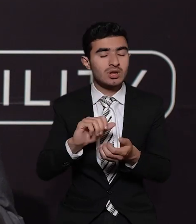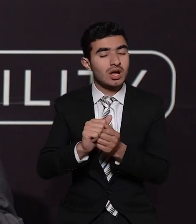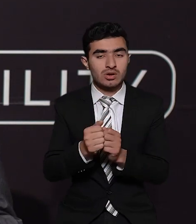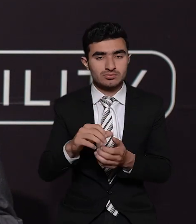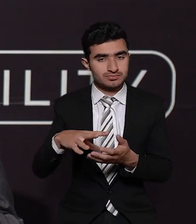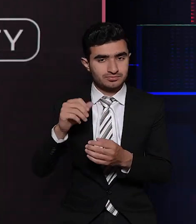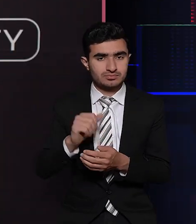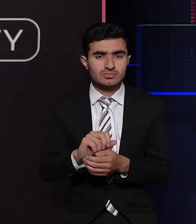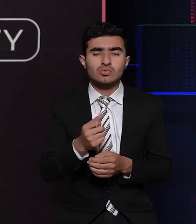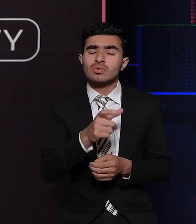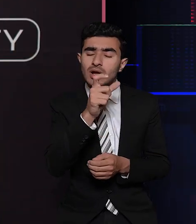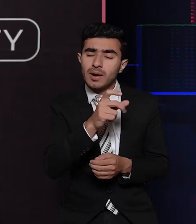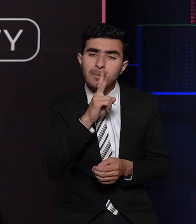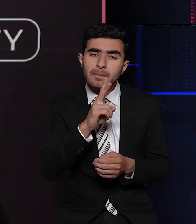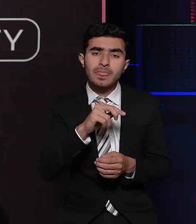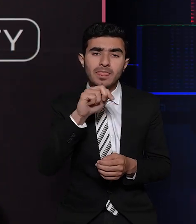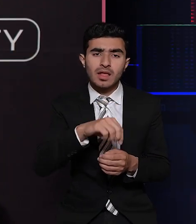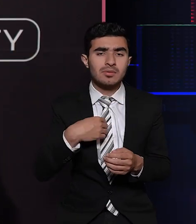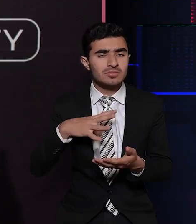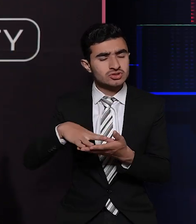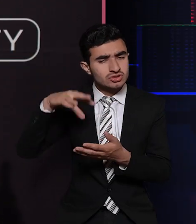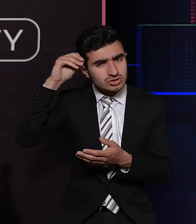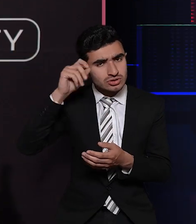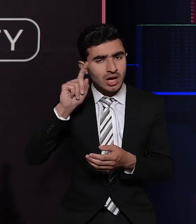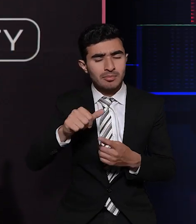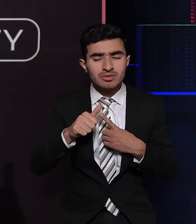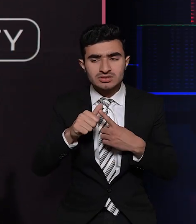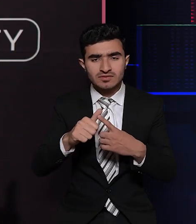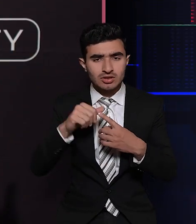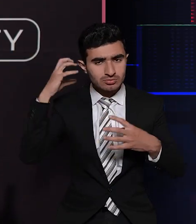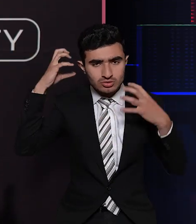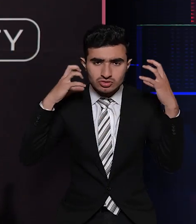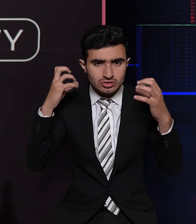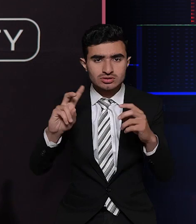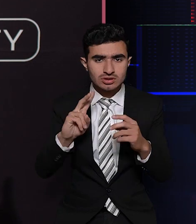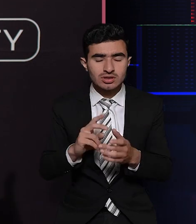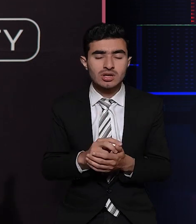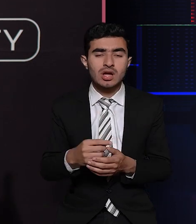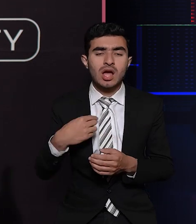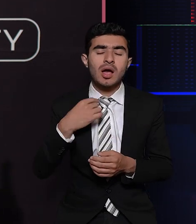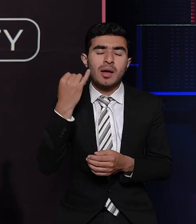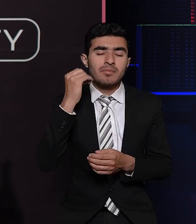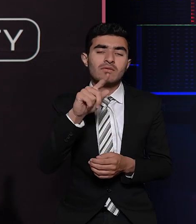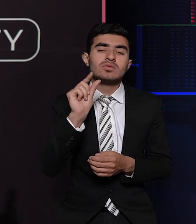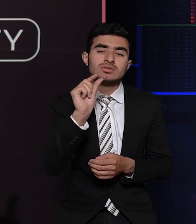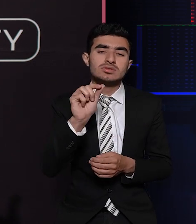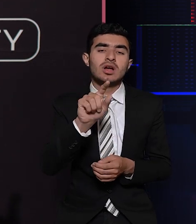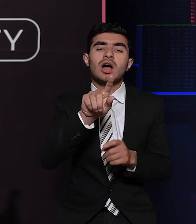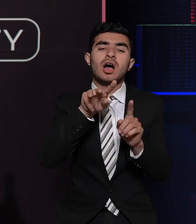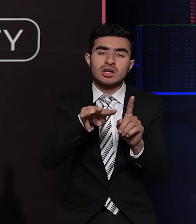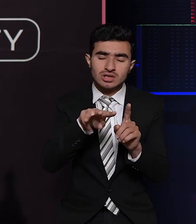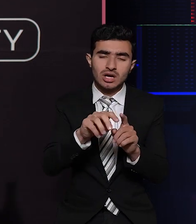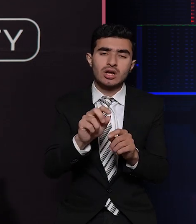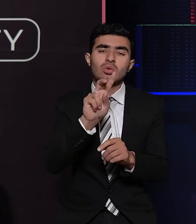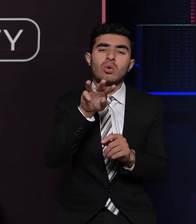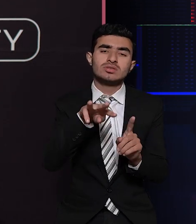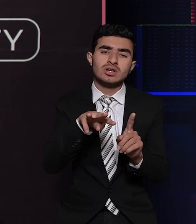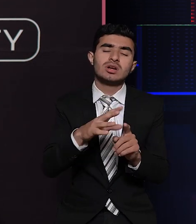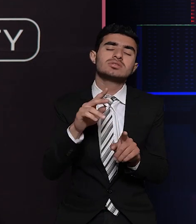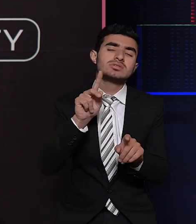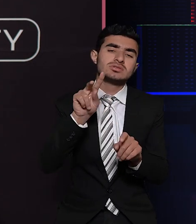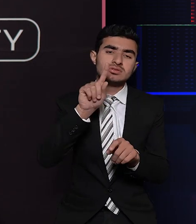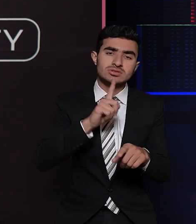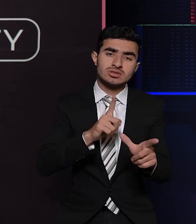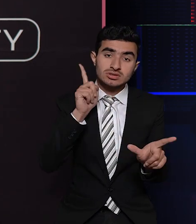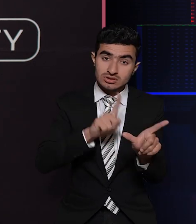یہ ہم انسان ہزارہ سال اگر پیچھے چلے جائیں، جب جنگلوں کی یا غاروں کی ہم بات